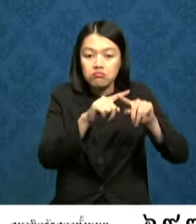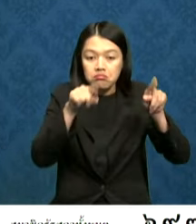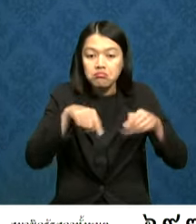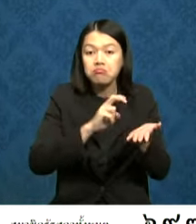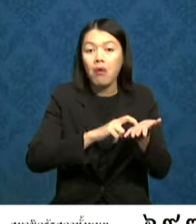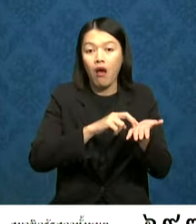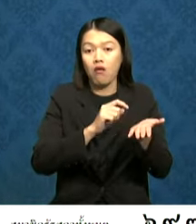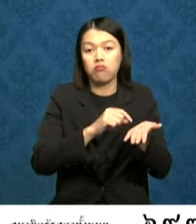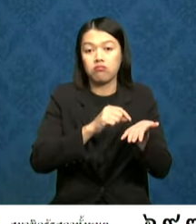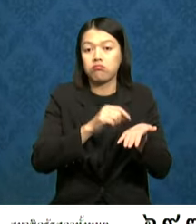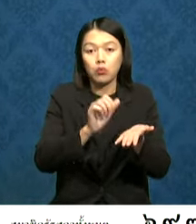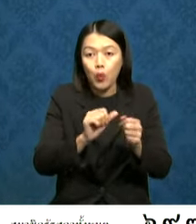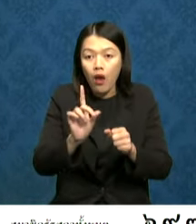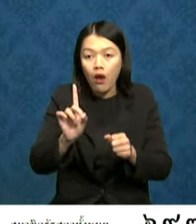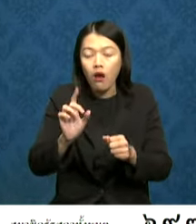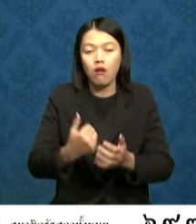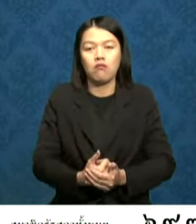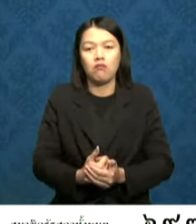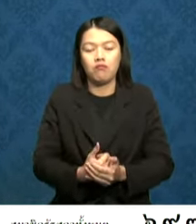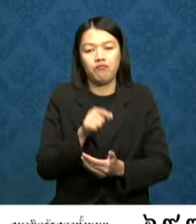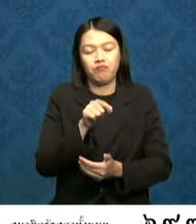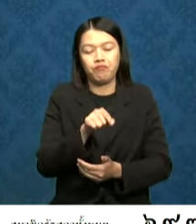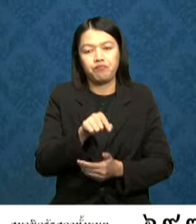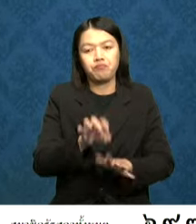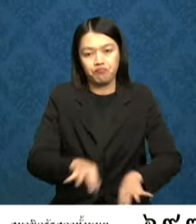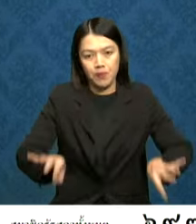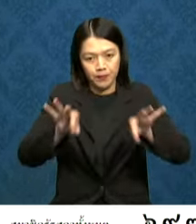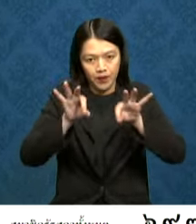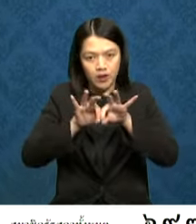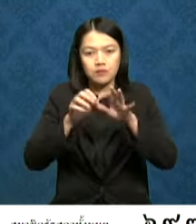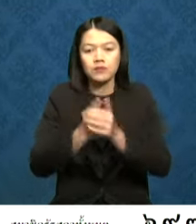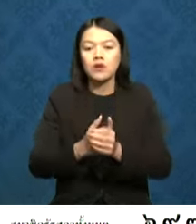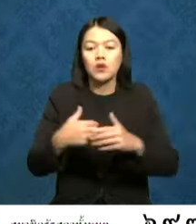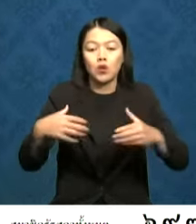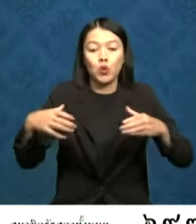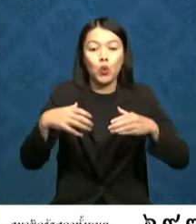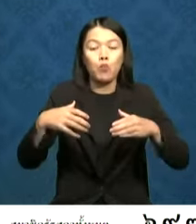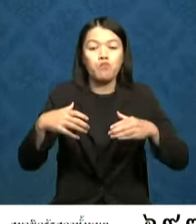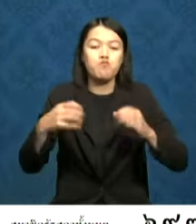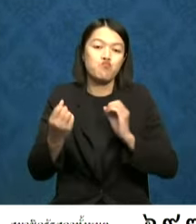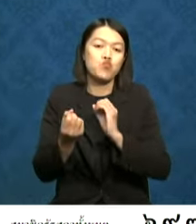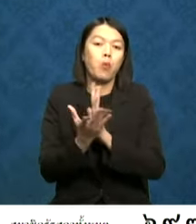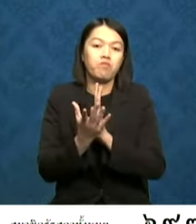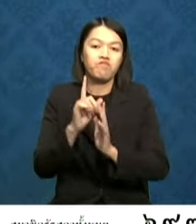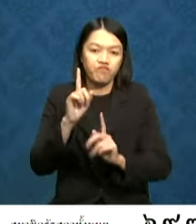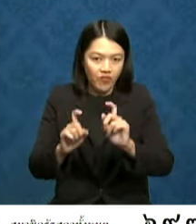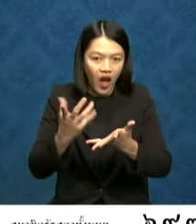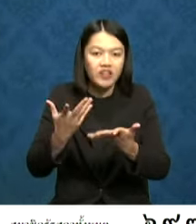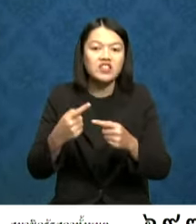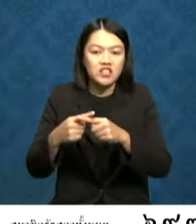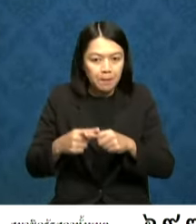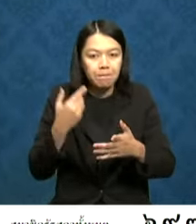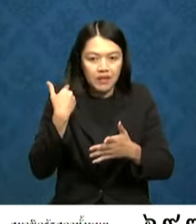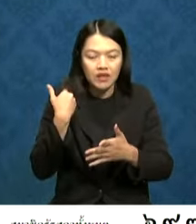ไหนเนี่ยเรื่องนี้เป็นเรื่องที่สำคัญของพี่น้องที่สูญเสียพรรคเพื่อไท